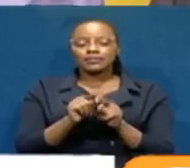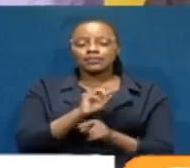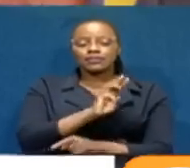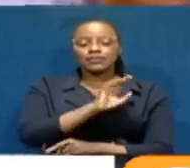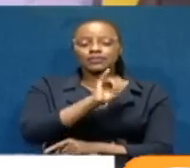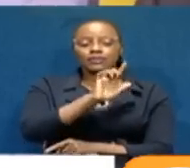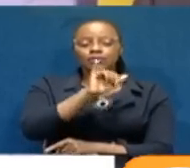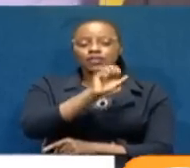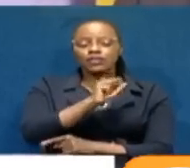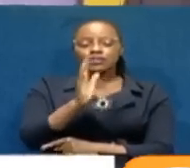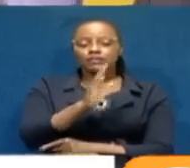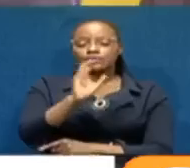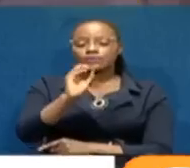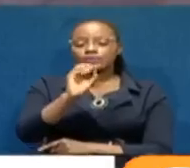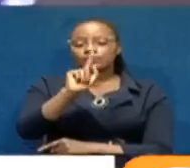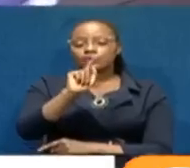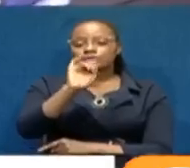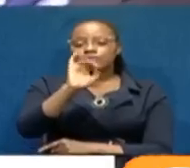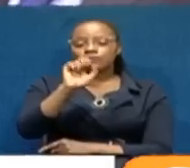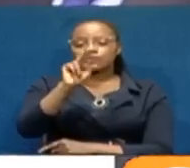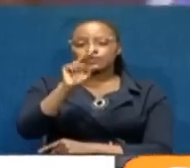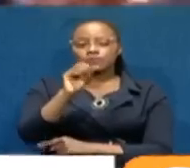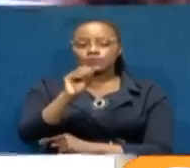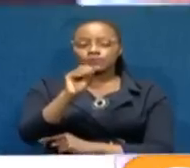Willis Otieno.